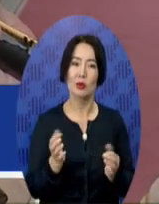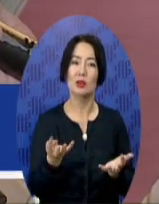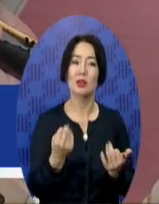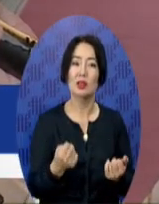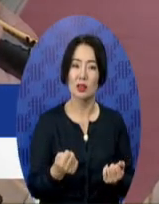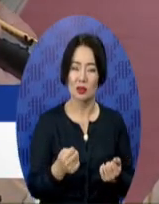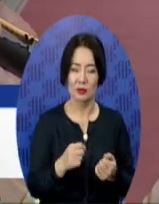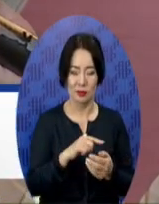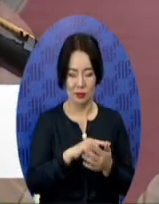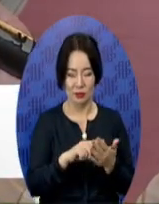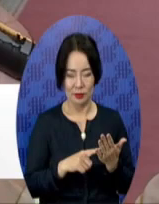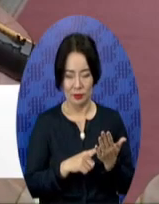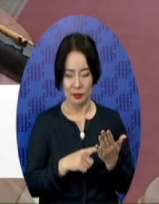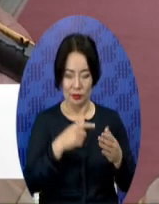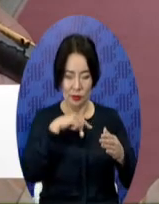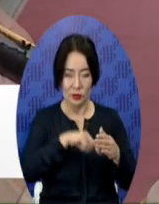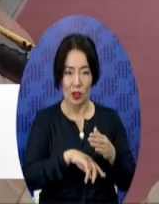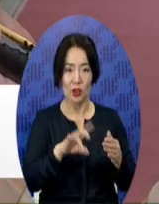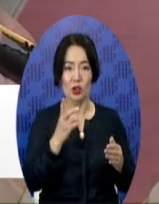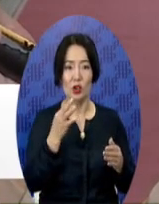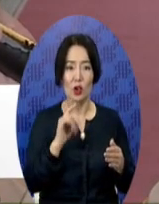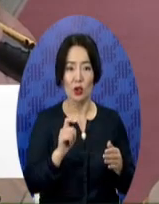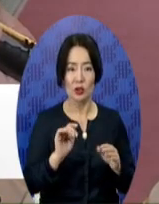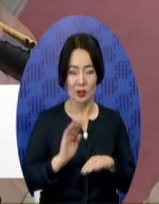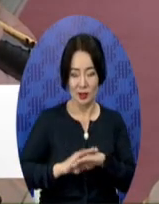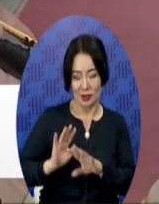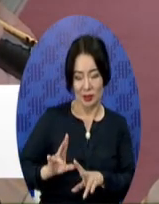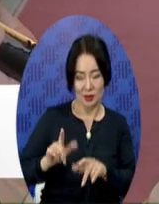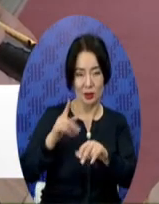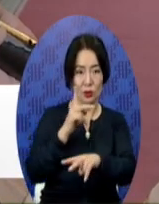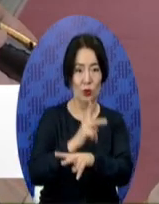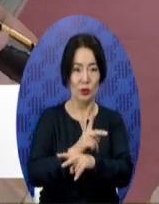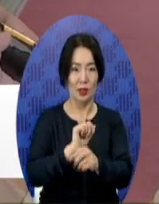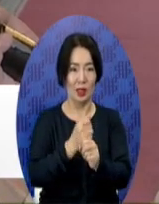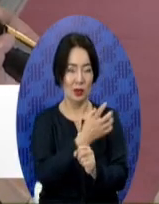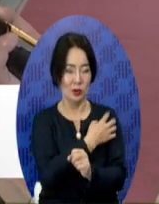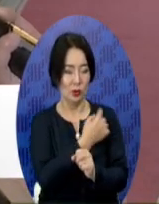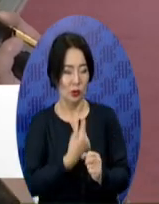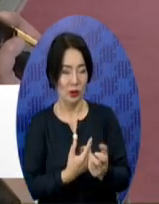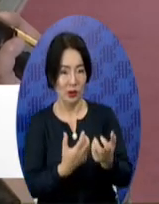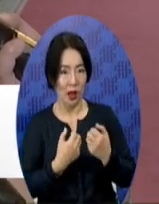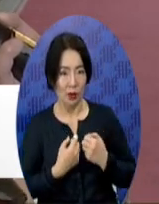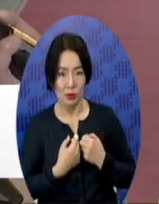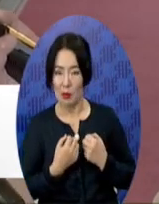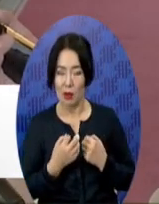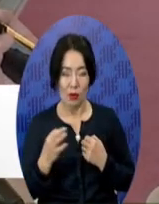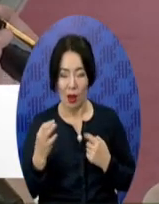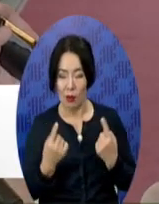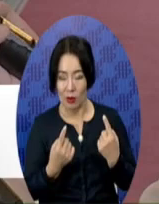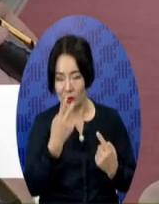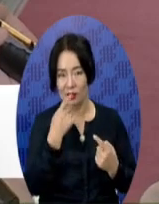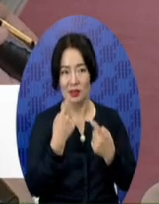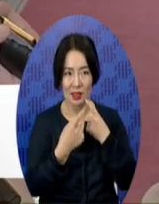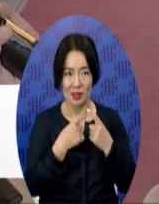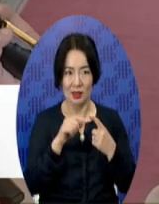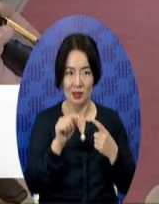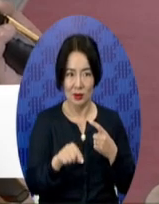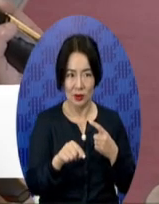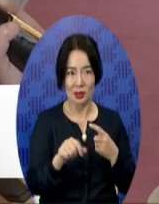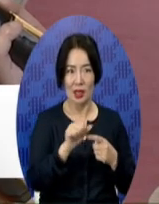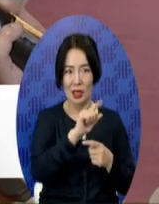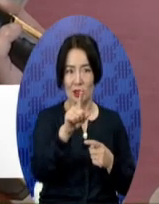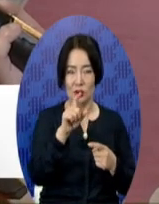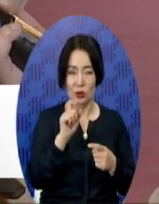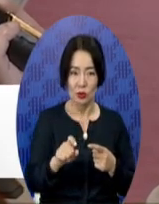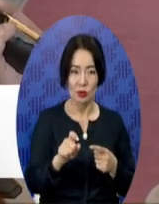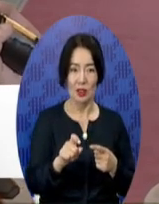энэ дээр нөхөн сэргээлт хийх хуулийн хариуцлага хүлээсэн үгүй юу гэдэг асуудлыг ярина. А хэрвээ энэ асуудал дээр одоо